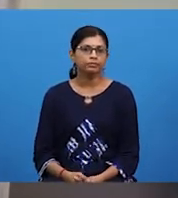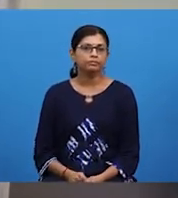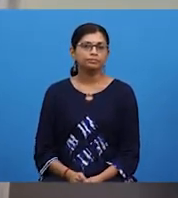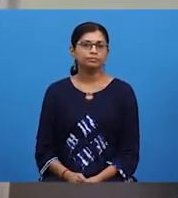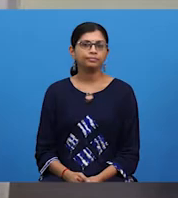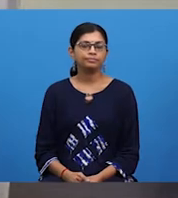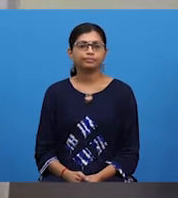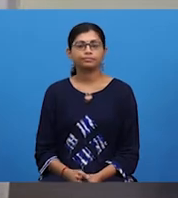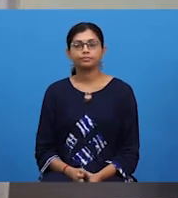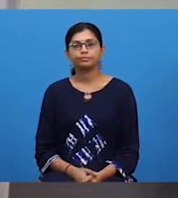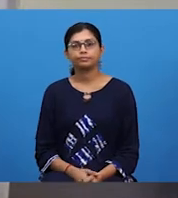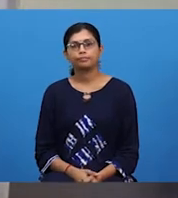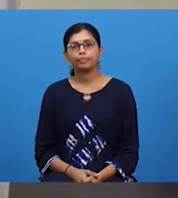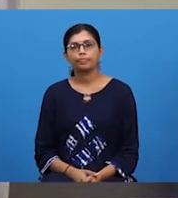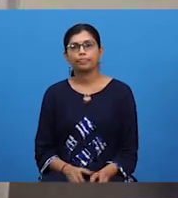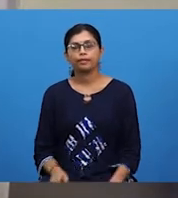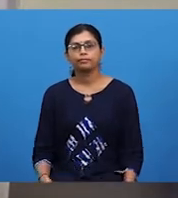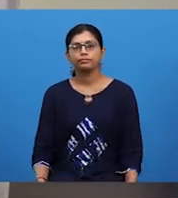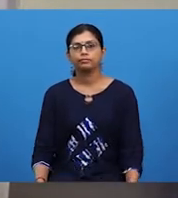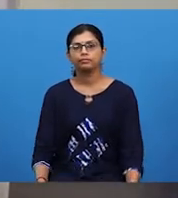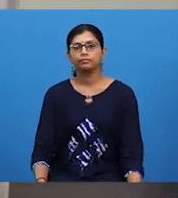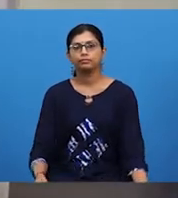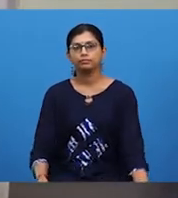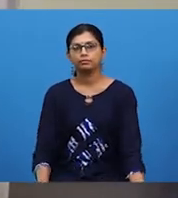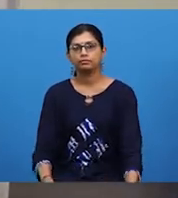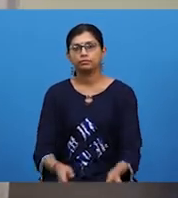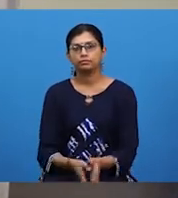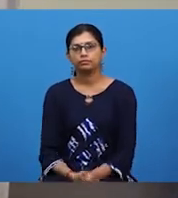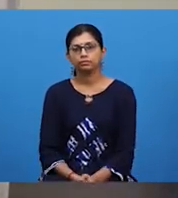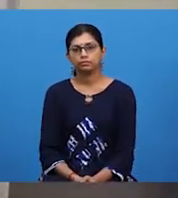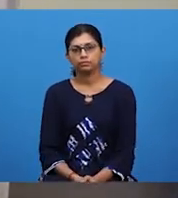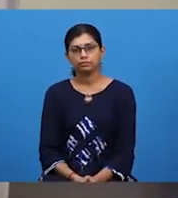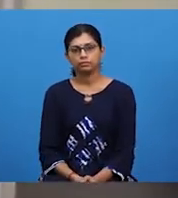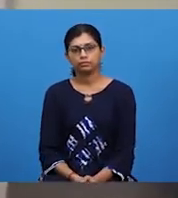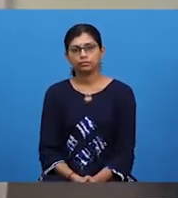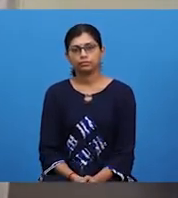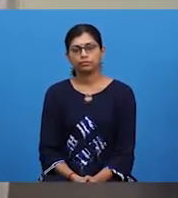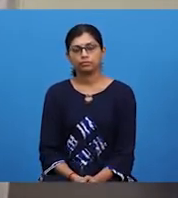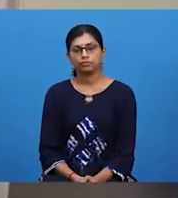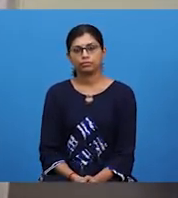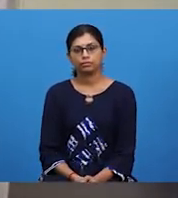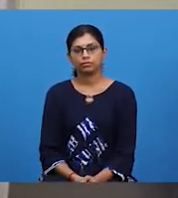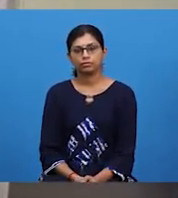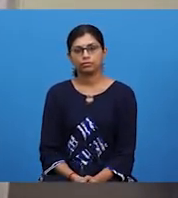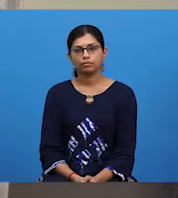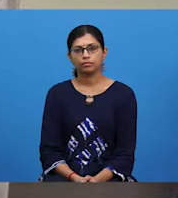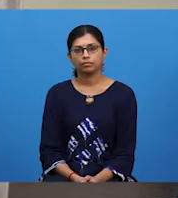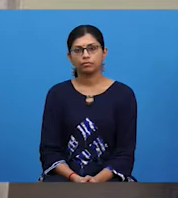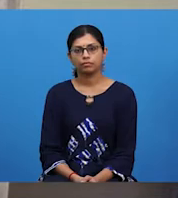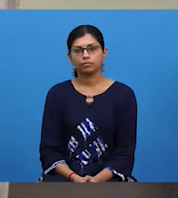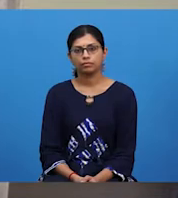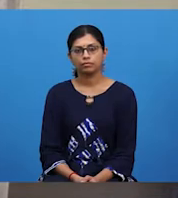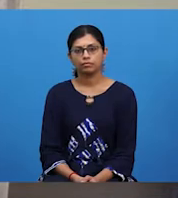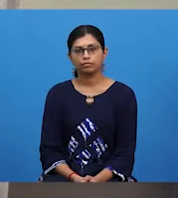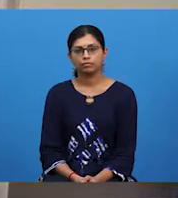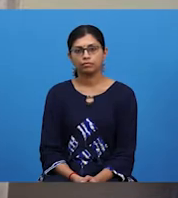audio. Okay, saya akan dapatkan sampel daripada